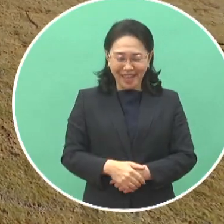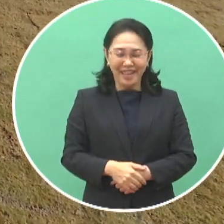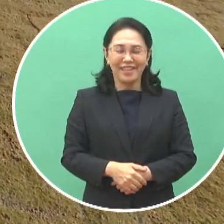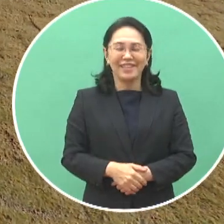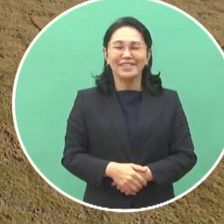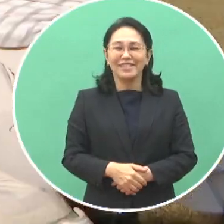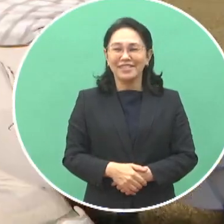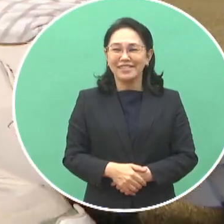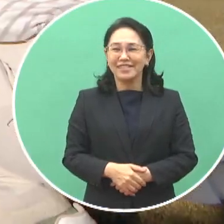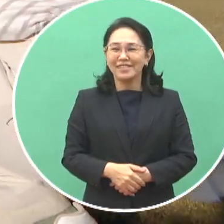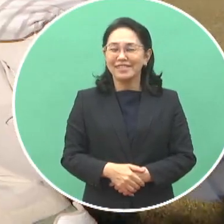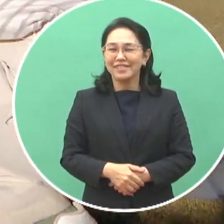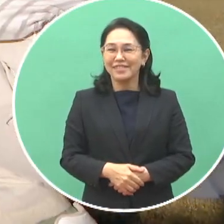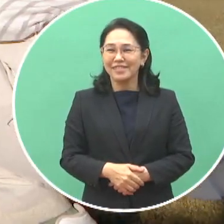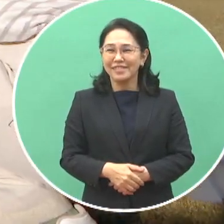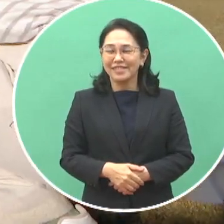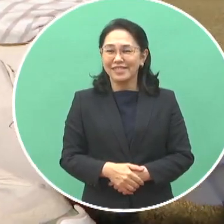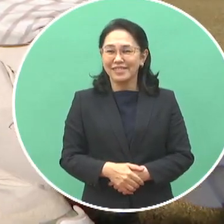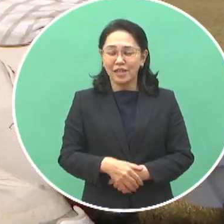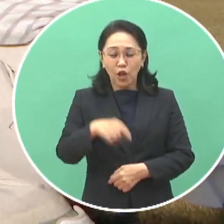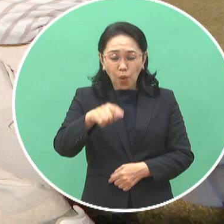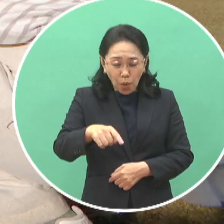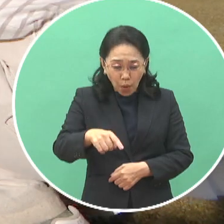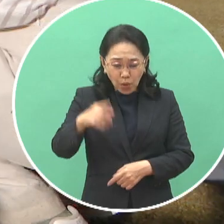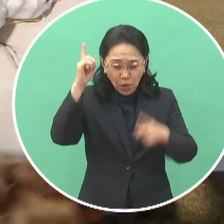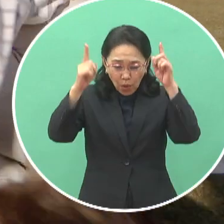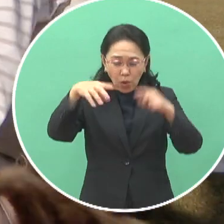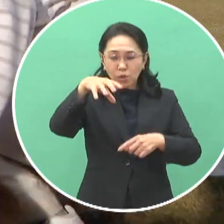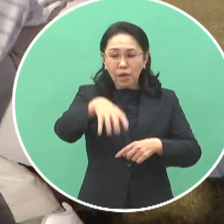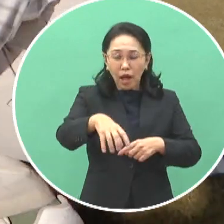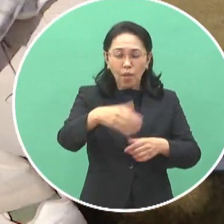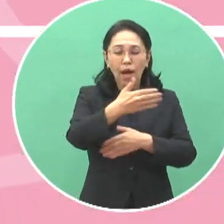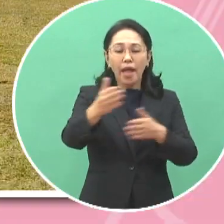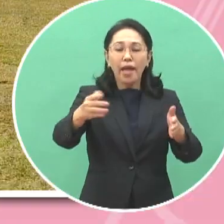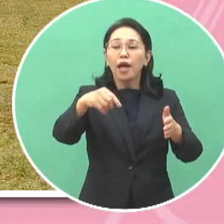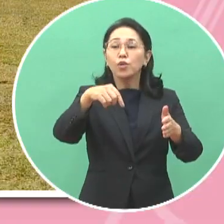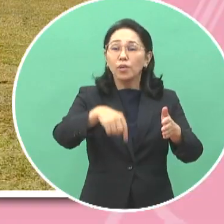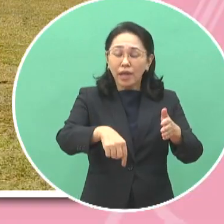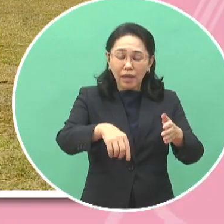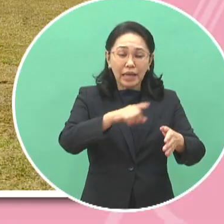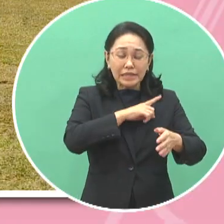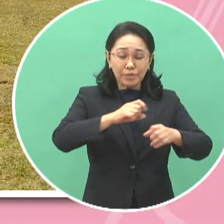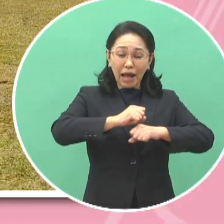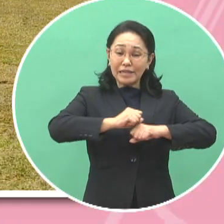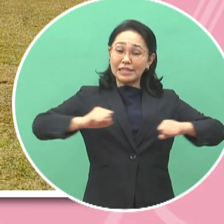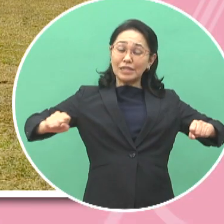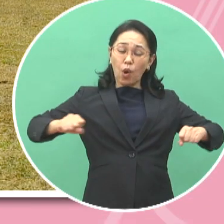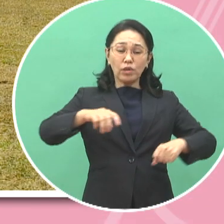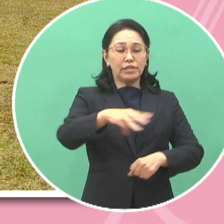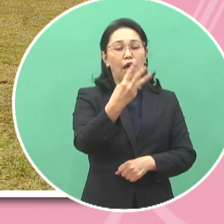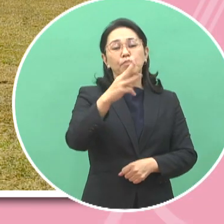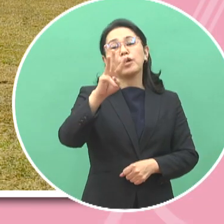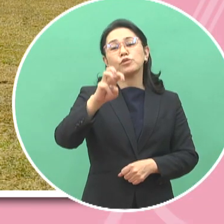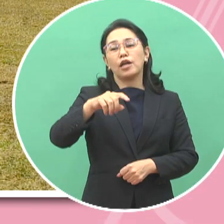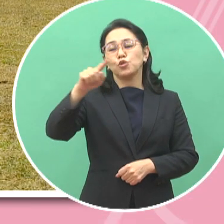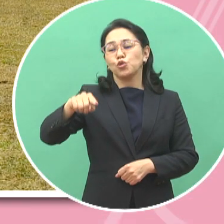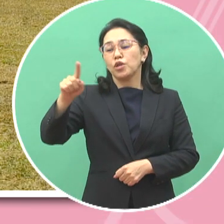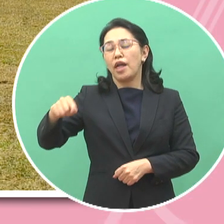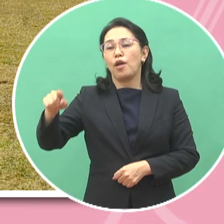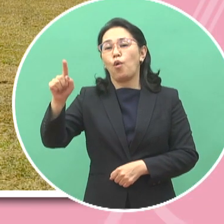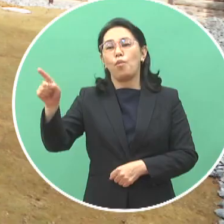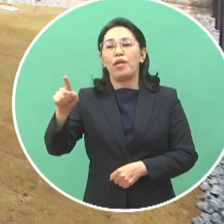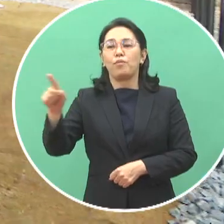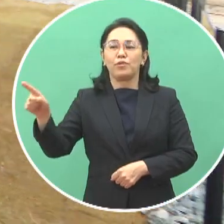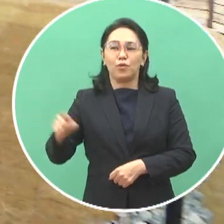ってますね。 こちらのドッグランは8部屋の中で一番広い330平方メートルの広